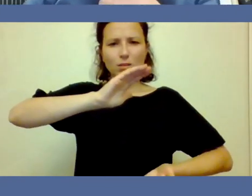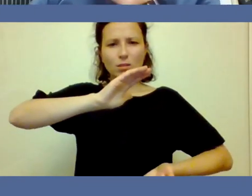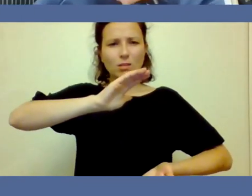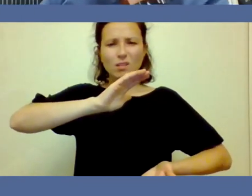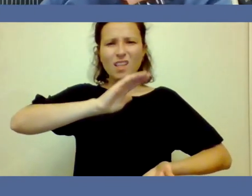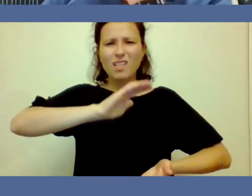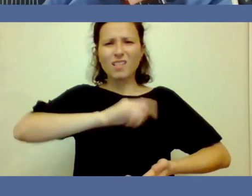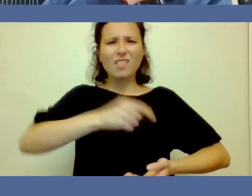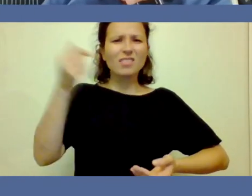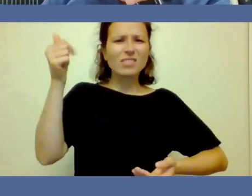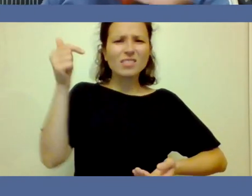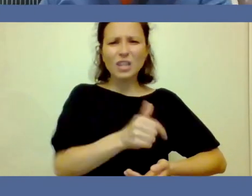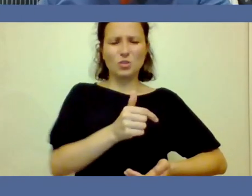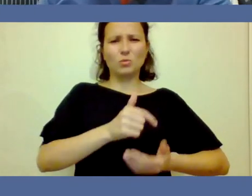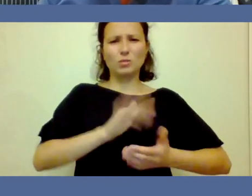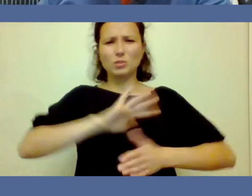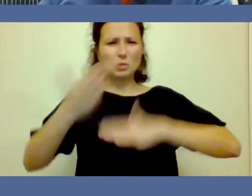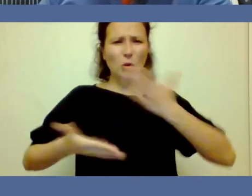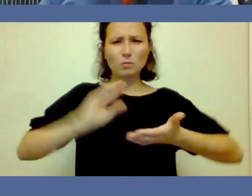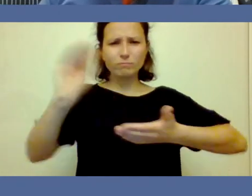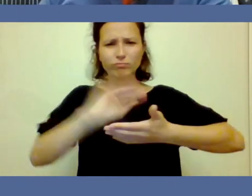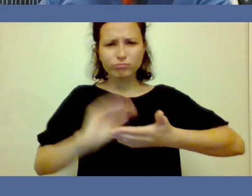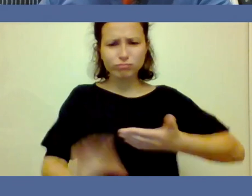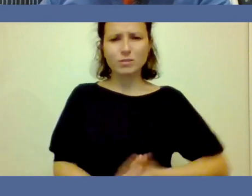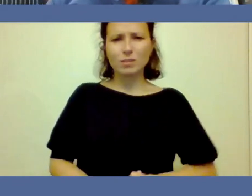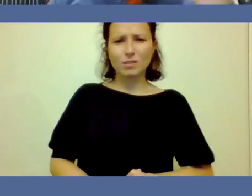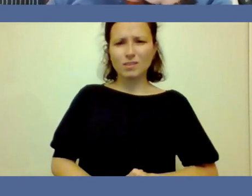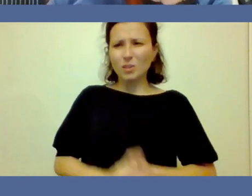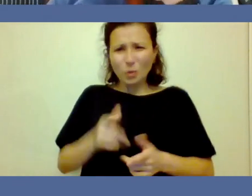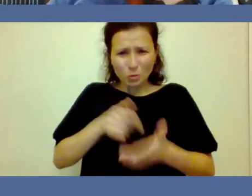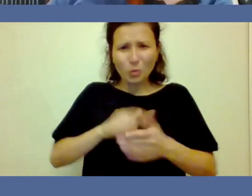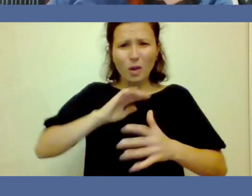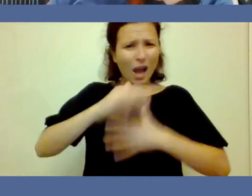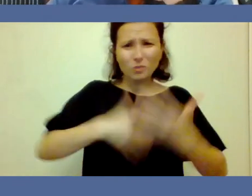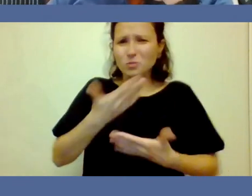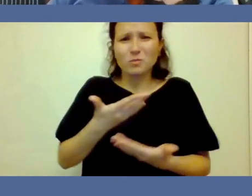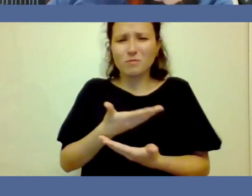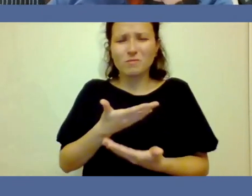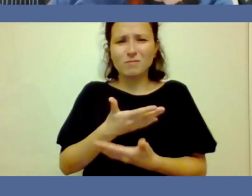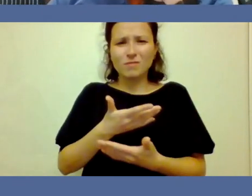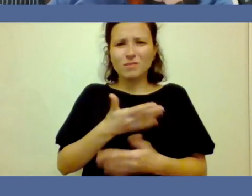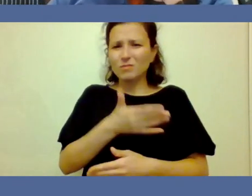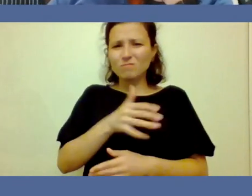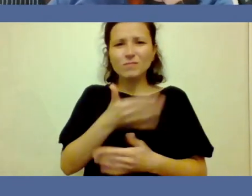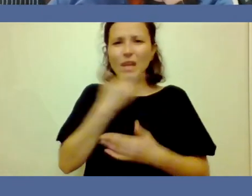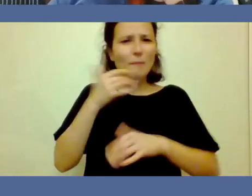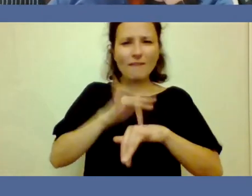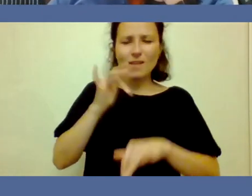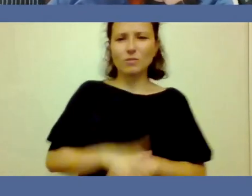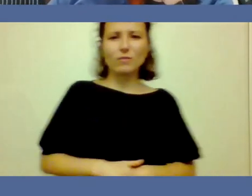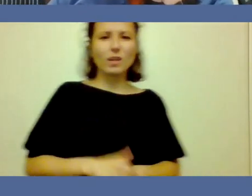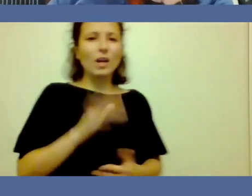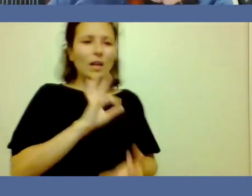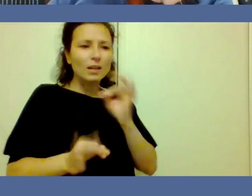stron zapisanych. Nie może chaos mieć takich efektów. Gdybym była uporządkowaną osobą, bym się